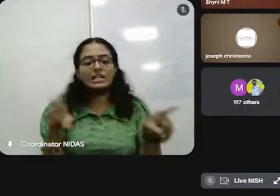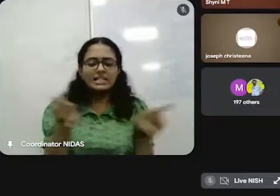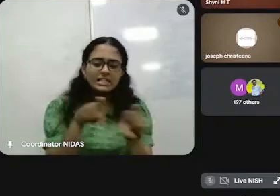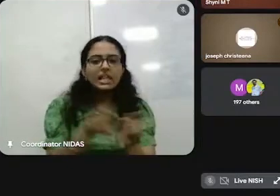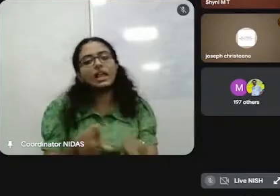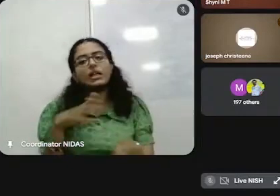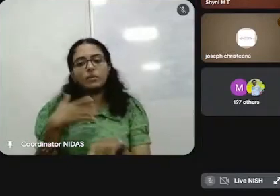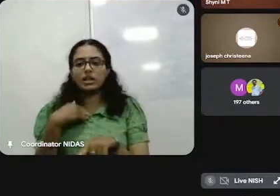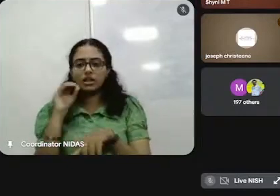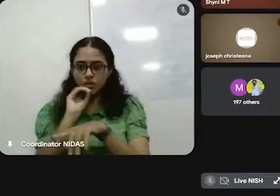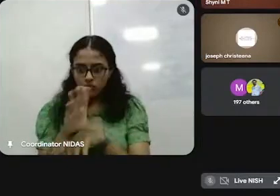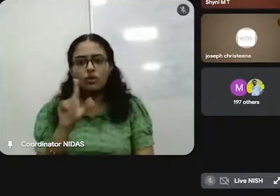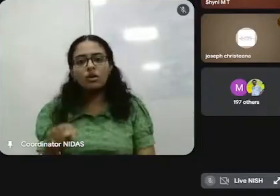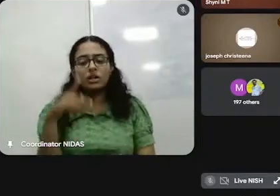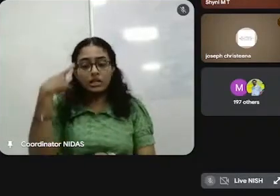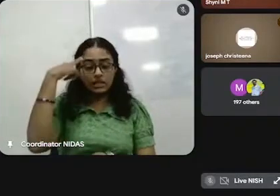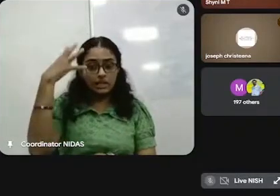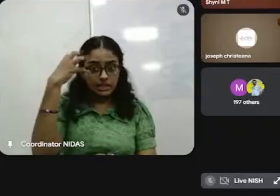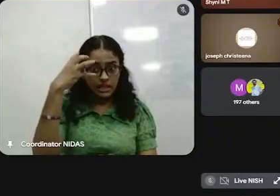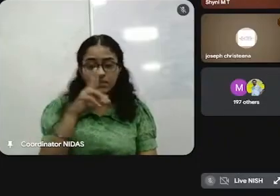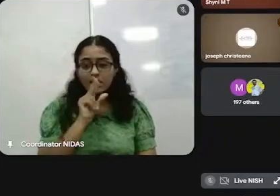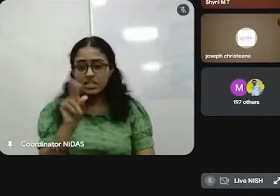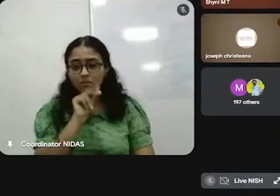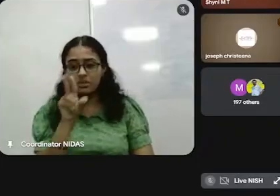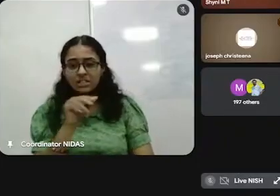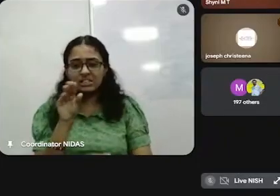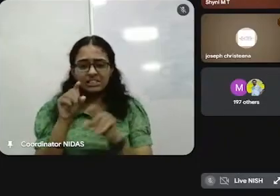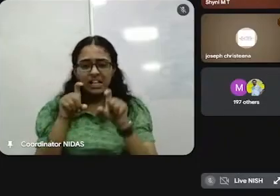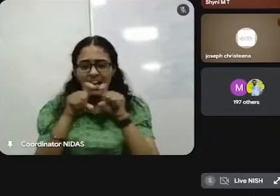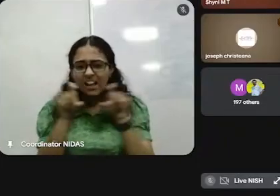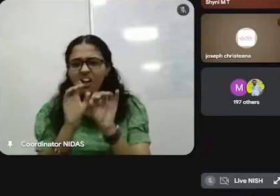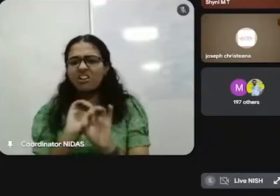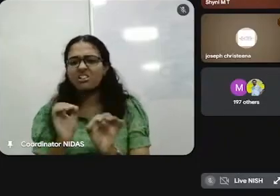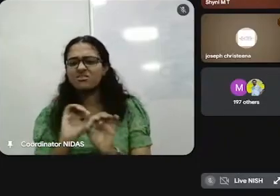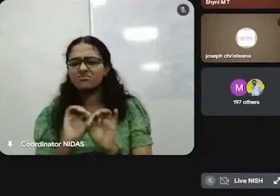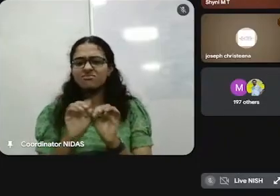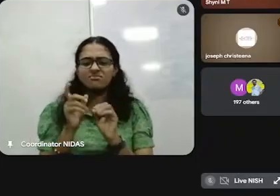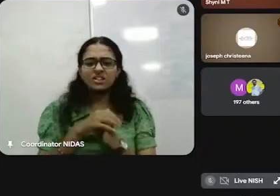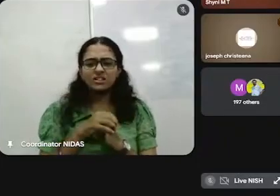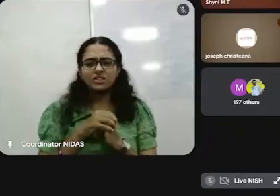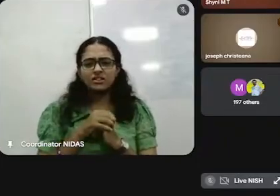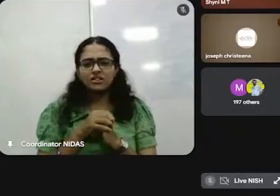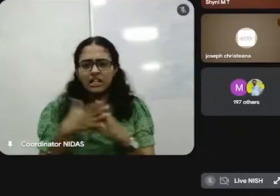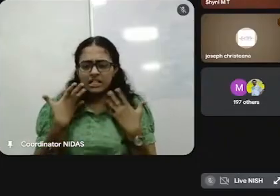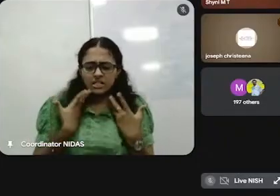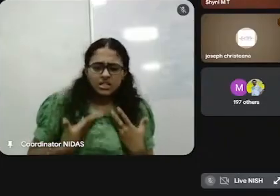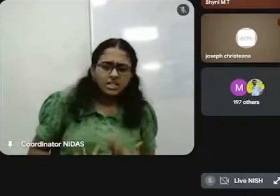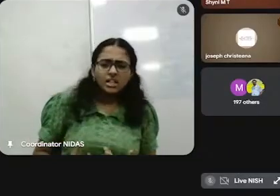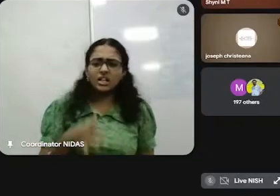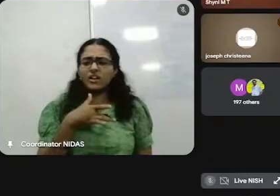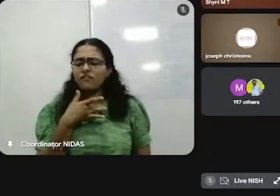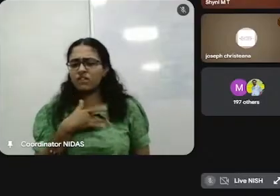പറയാനുള്ളത്. മെയിനായിട്ട് തലവേദന, സംസാരം ചെറുതായിട്ട് ഇങ്ങനെ ക്ലാരിറ്റി കുറഞ്ഞു വരുന്ന പോലെ തോന്നുക, ക്ഷീണം തോന്നുക,